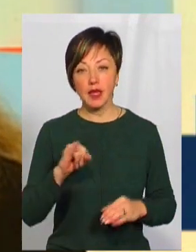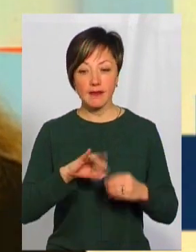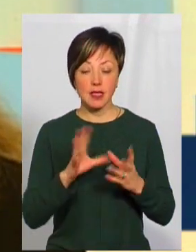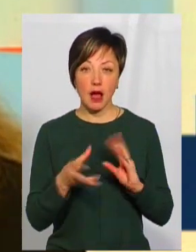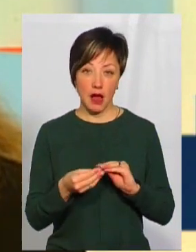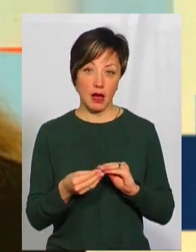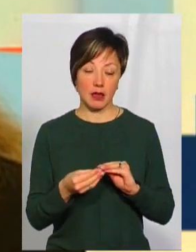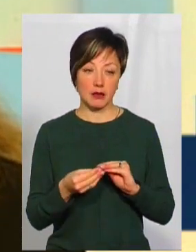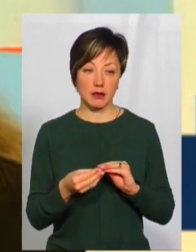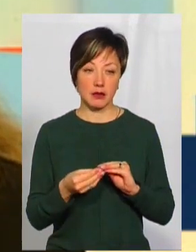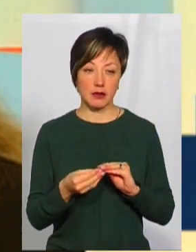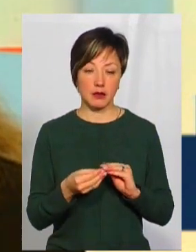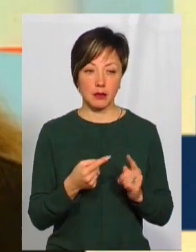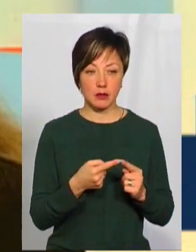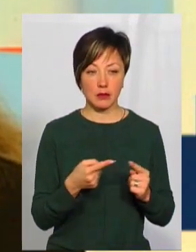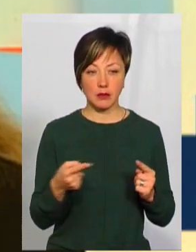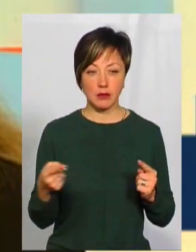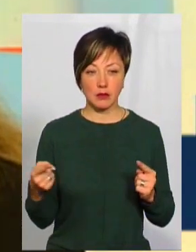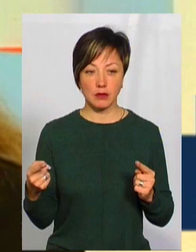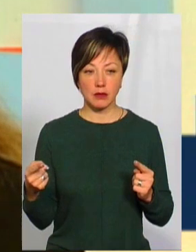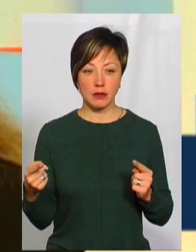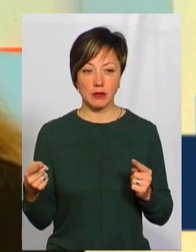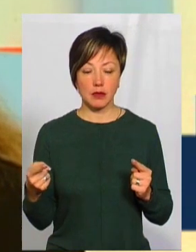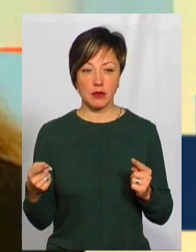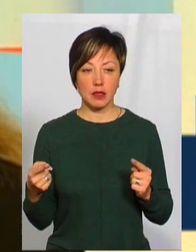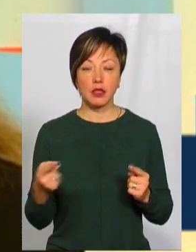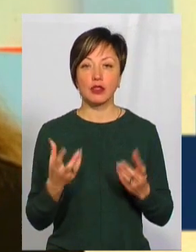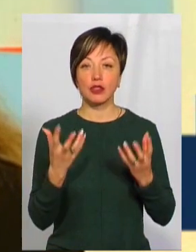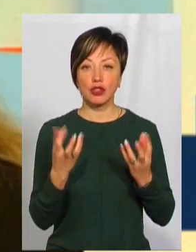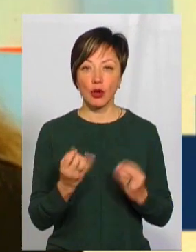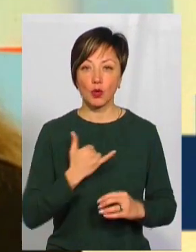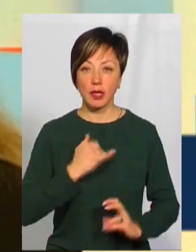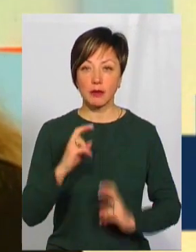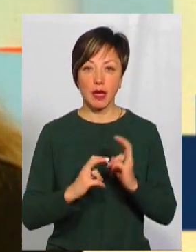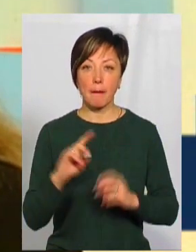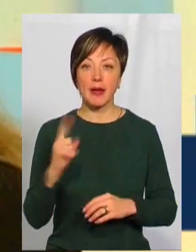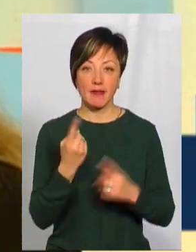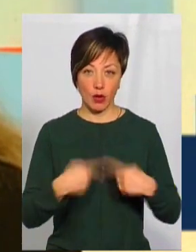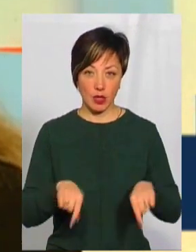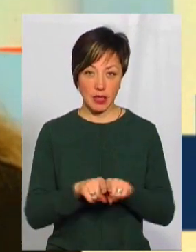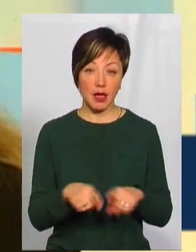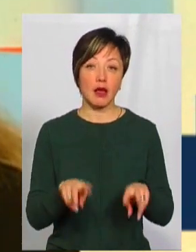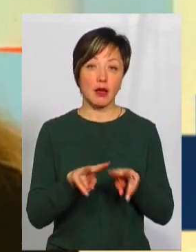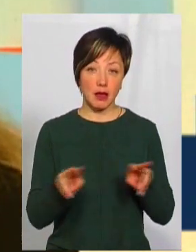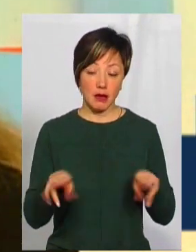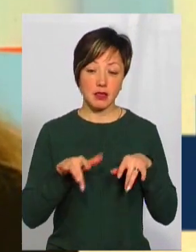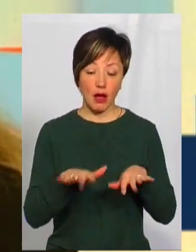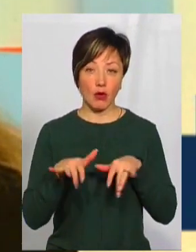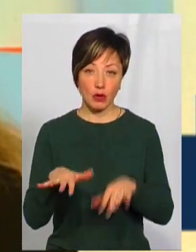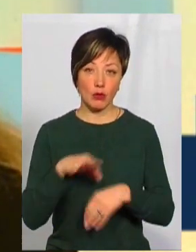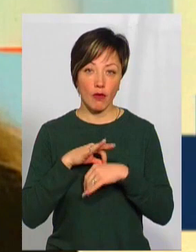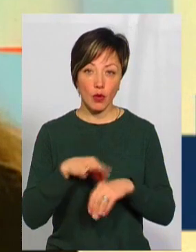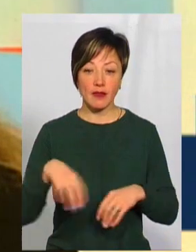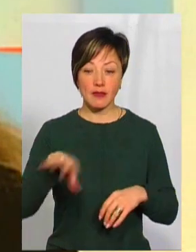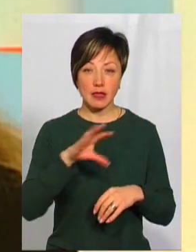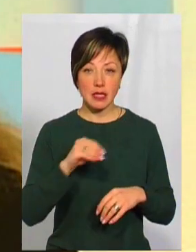взагалі протягом, в нас ще на підприємстві є первинна організація, яка теж проводить заходи,